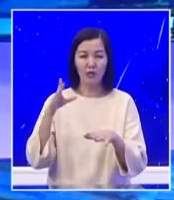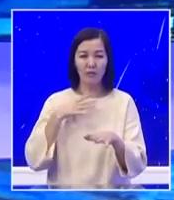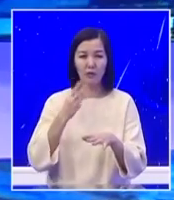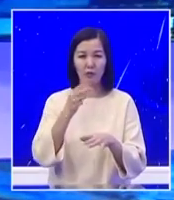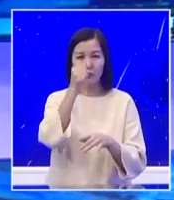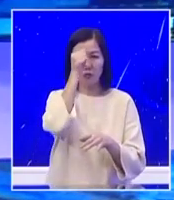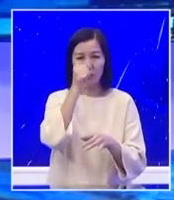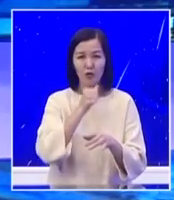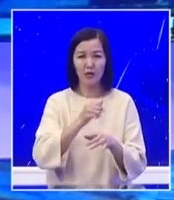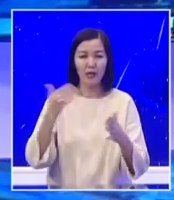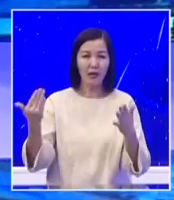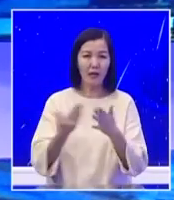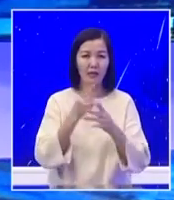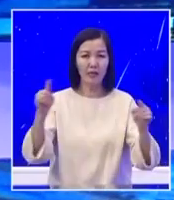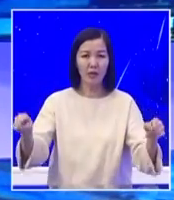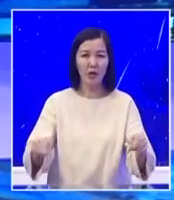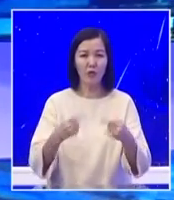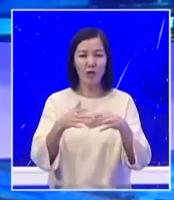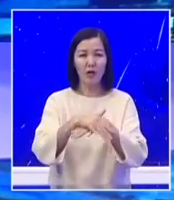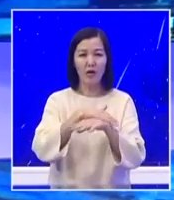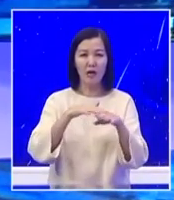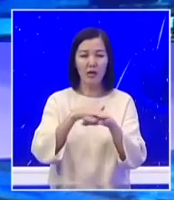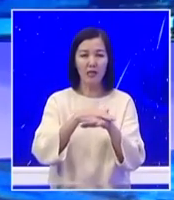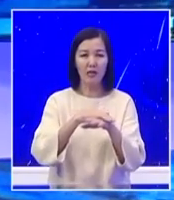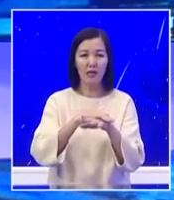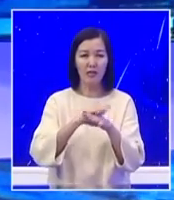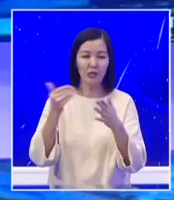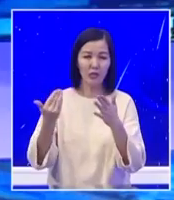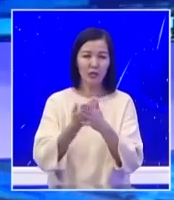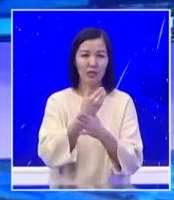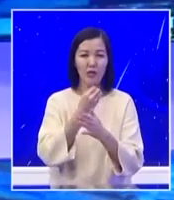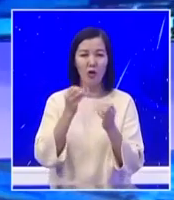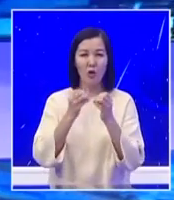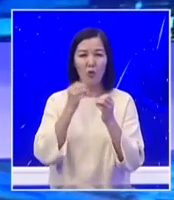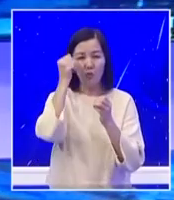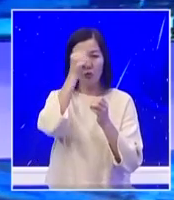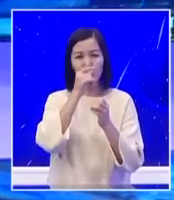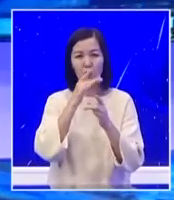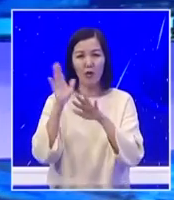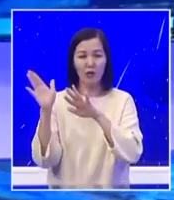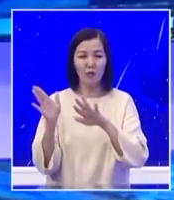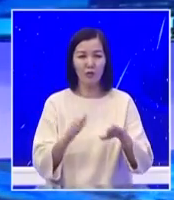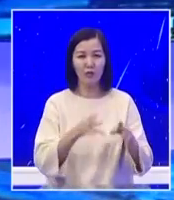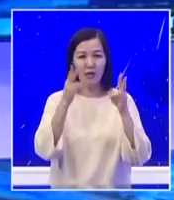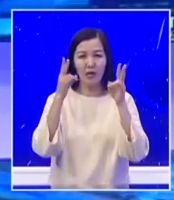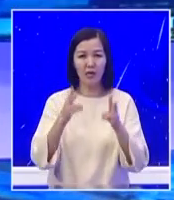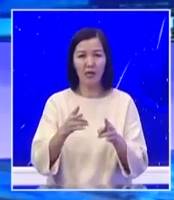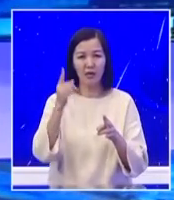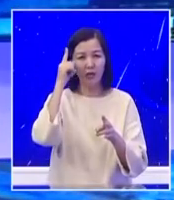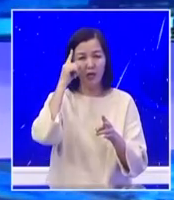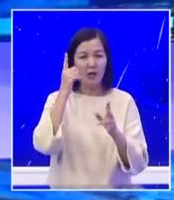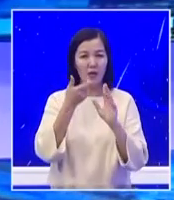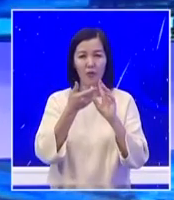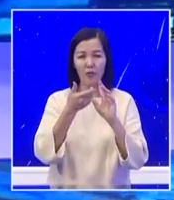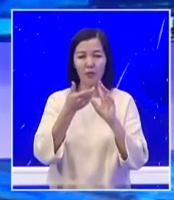ауыл қайта жаңартылып, еңсесі түскен халық кеудесін тіктеді. Арада 10 жыл өтсе де қаралы оқиға ел жадынан өшкен жоқ.